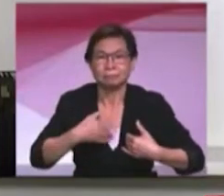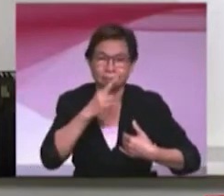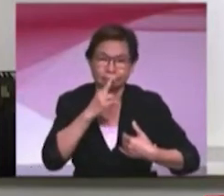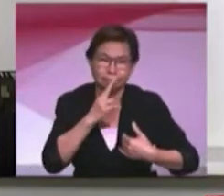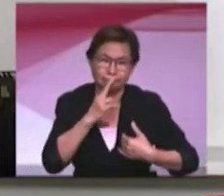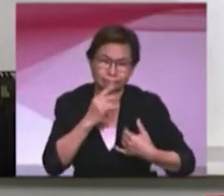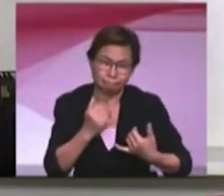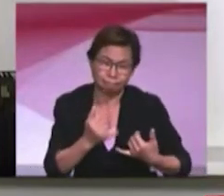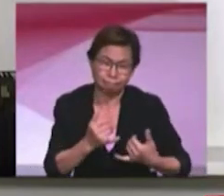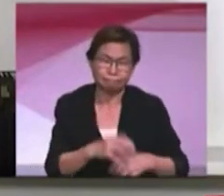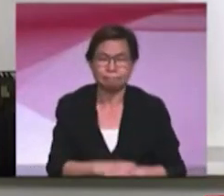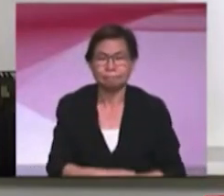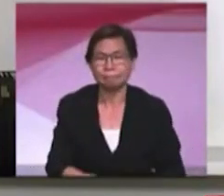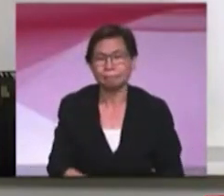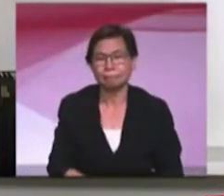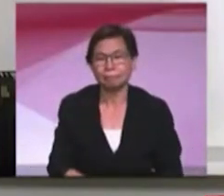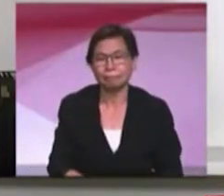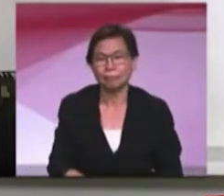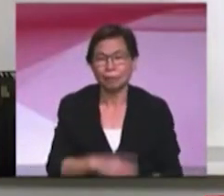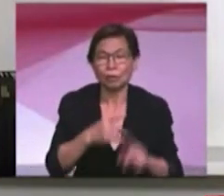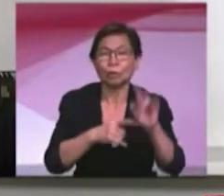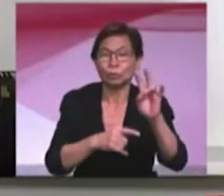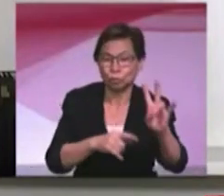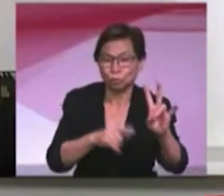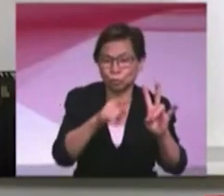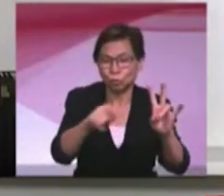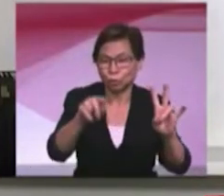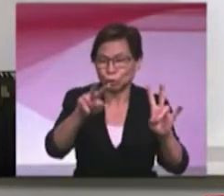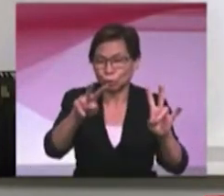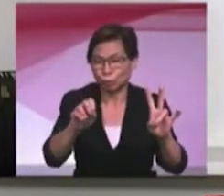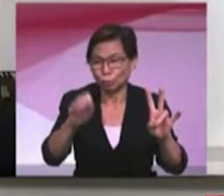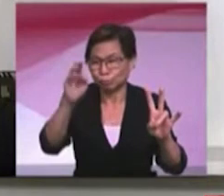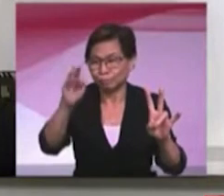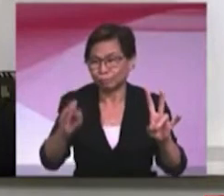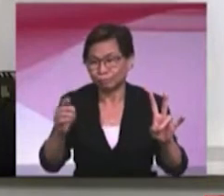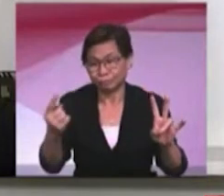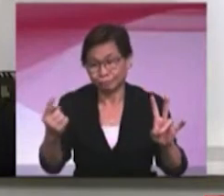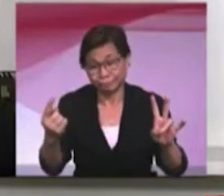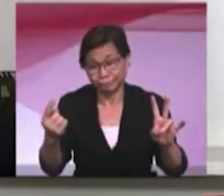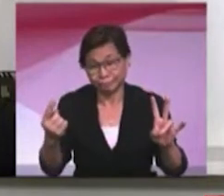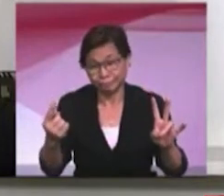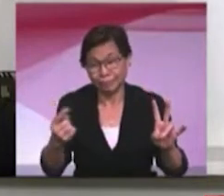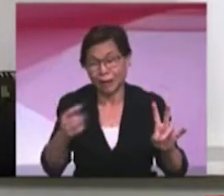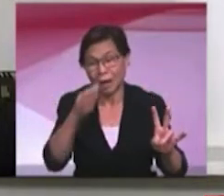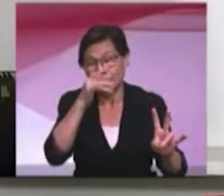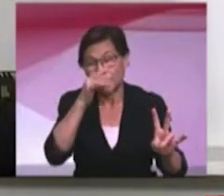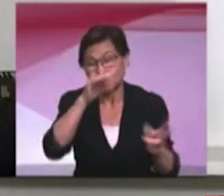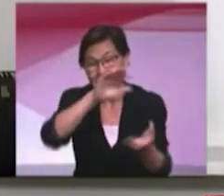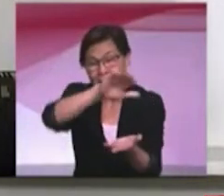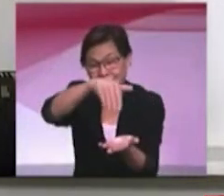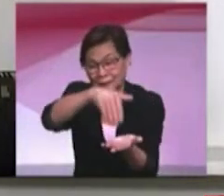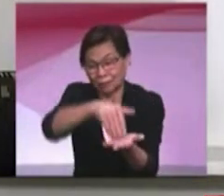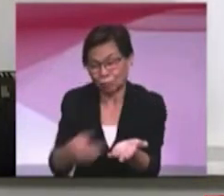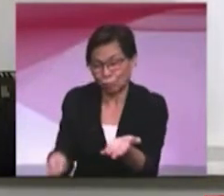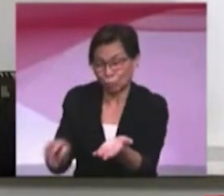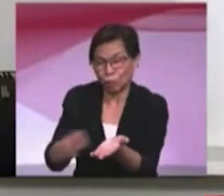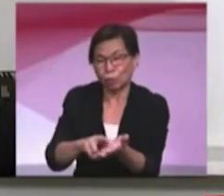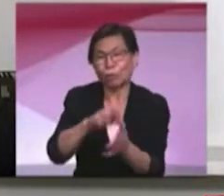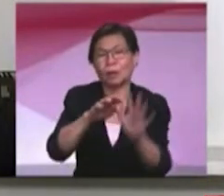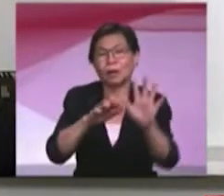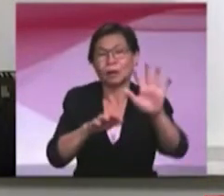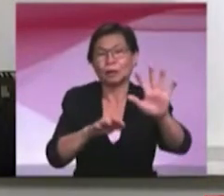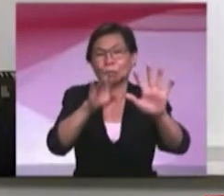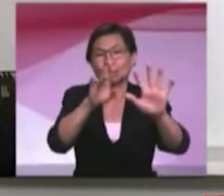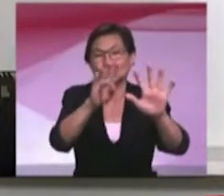dalam zon merah. Dari 7 sehingga 20 Januari, daerah Melaka Tengah telah